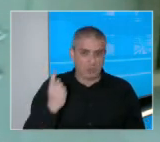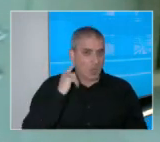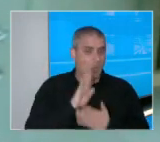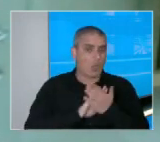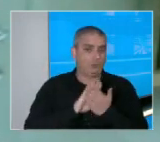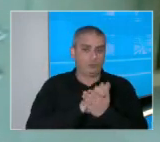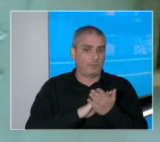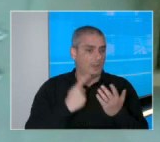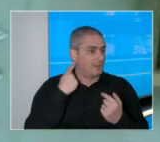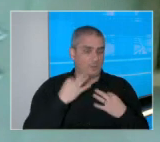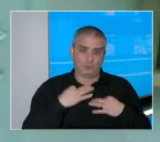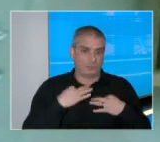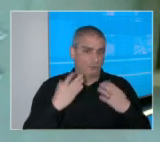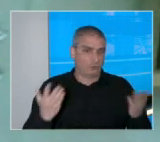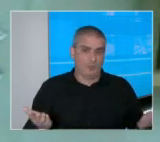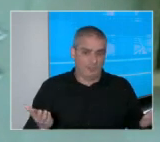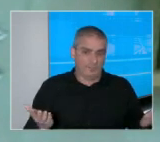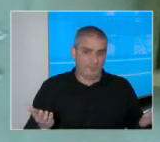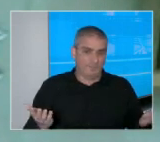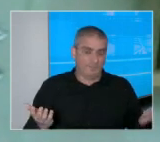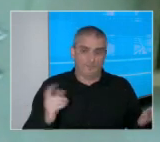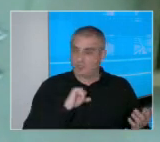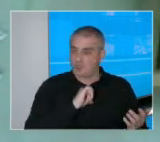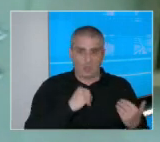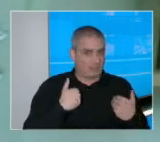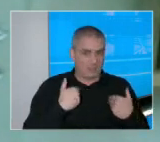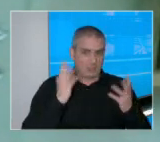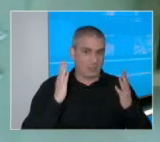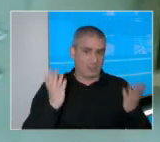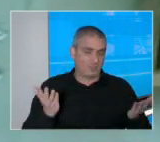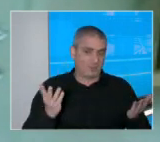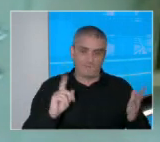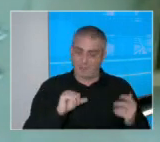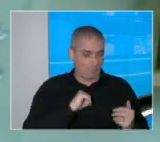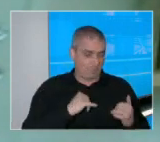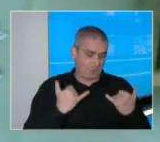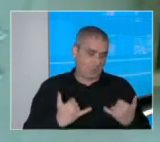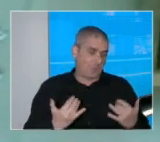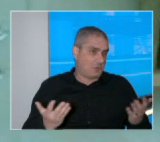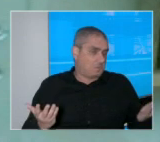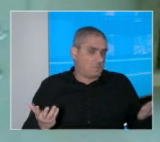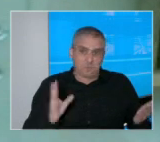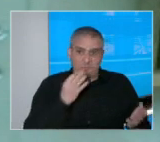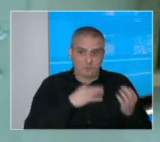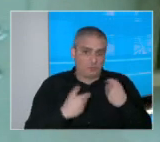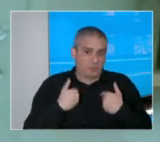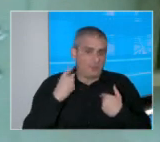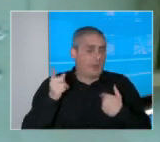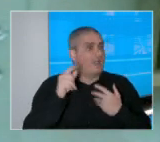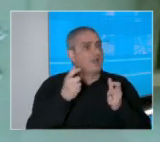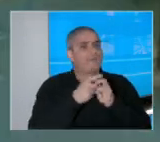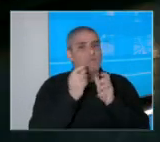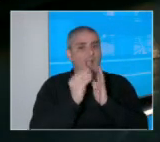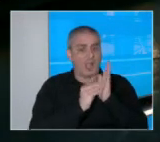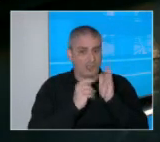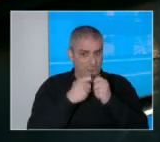שמעתי אותה במו אוזניי. היא לא עניינה אותי יותר מדי, והיא גם לא מעניינת אותי היום, אז למה אתם שואלים אותי? אבל על הרשימה